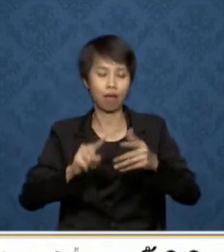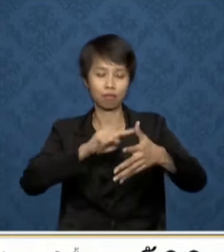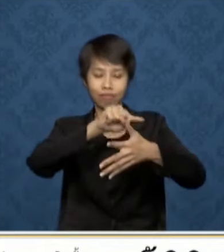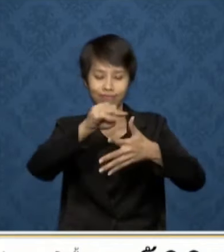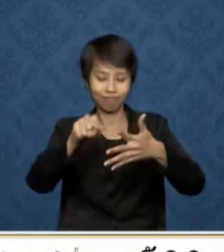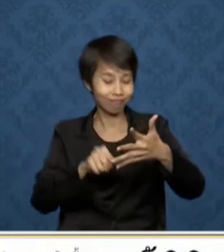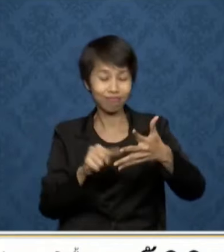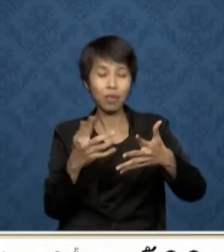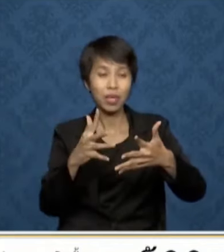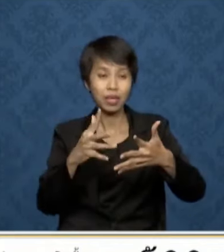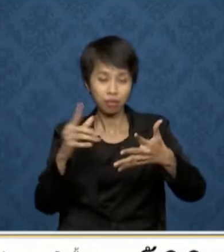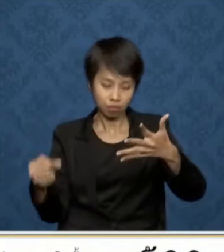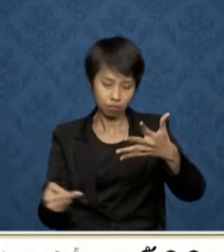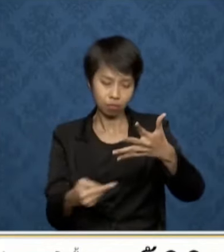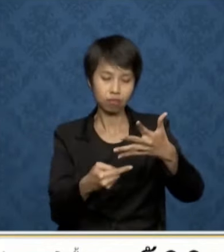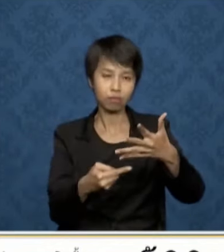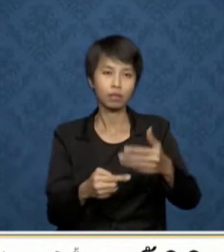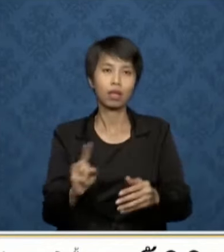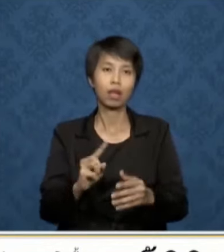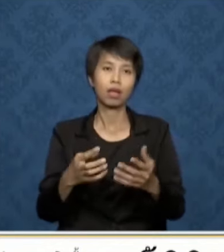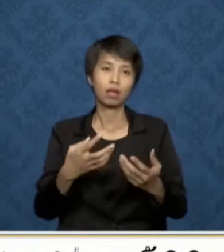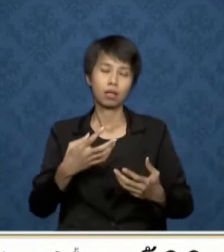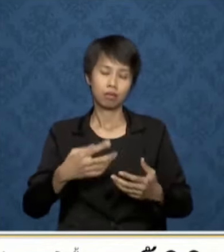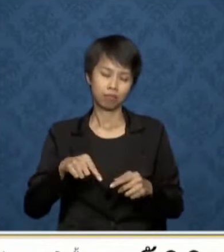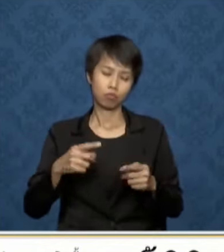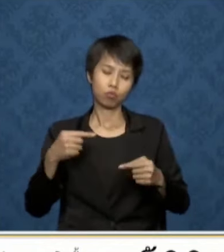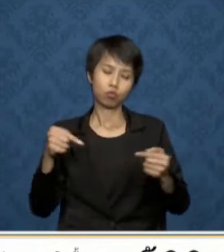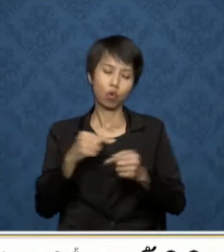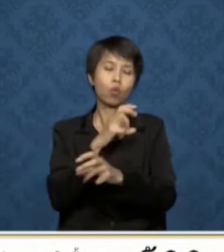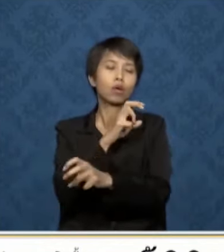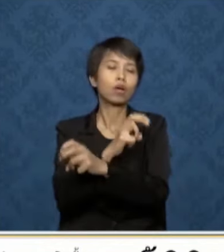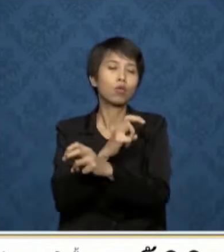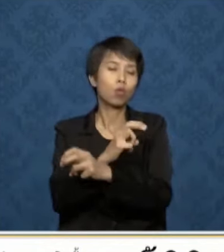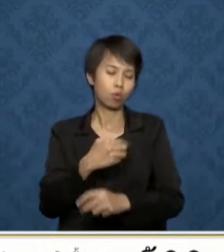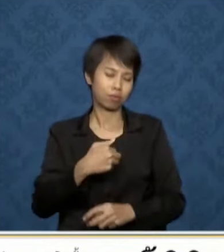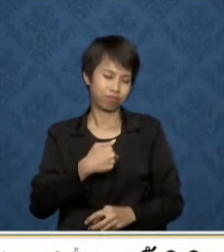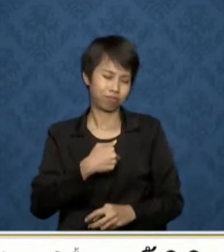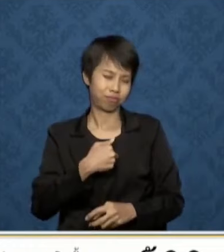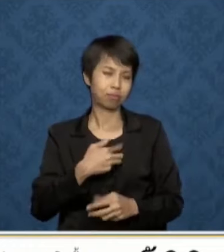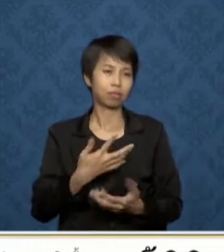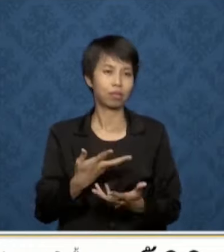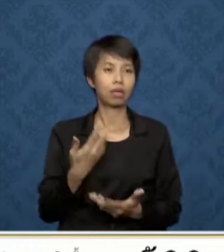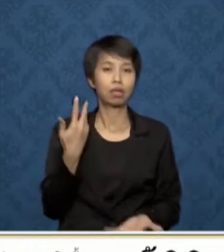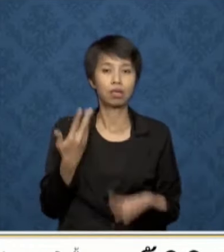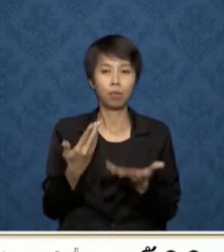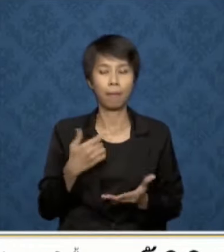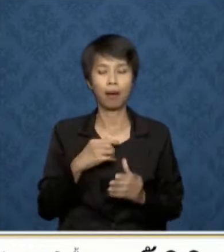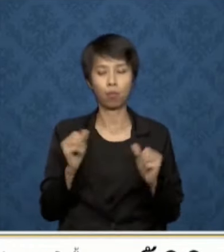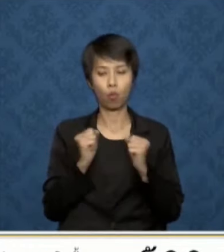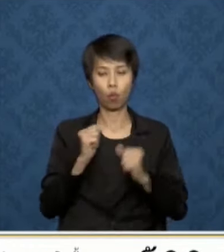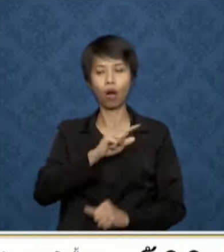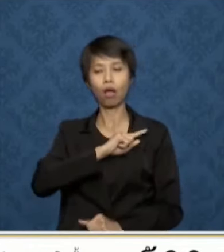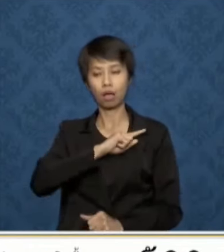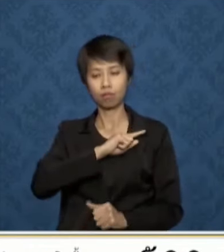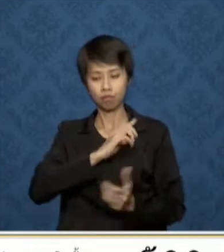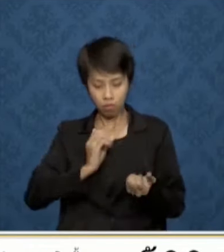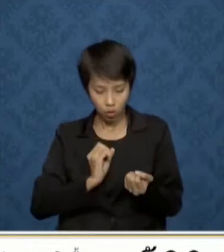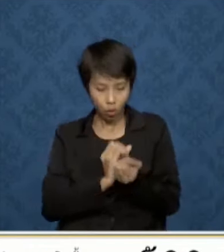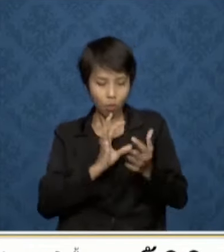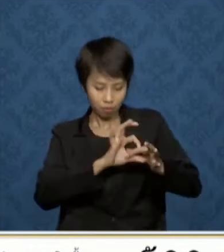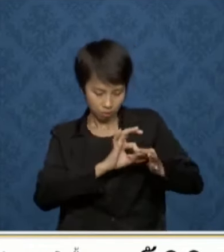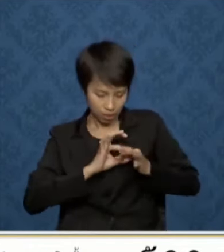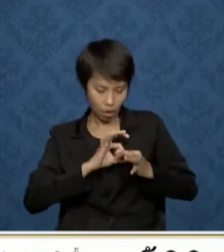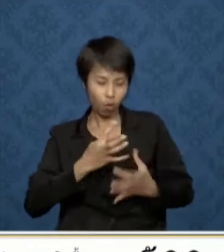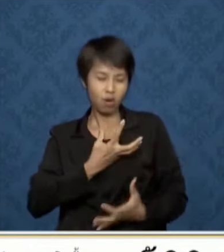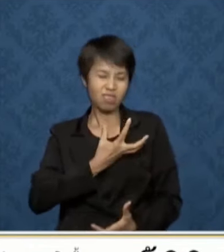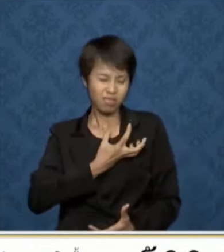ๆๆ หาไม่เจอก็มาอาจจะเป็กระดูกอ่ตนี้ อักเสบนๆ หนอยๆหรอแ้แตอาการแนิ ก็สามารทำใหเจ็นนออกได้ถามา